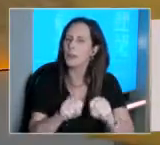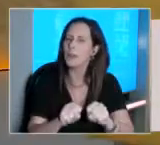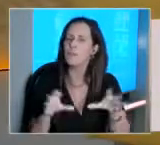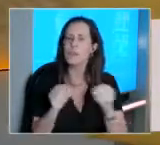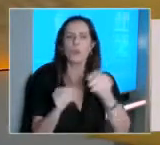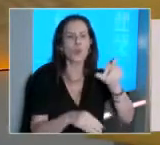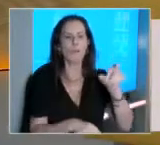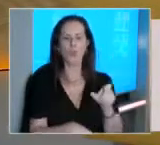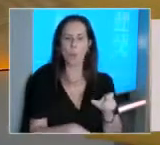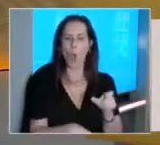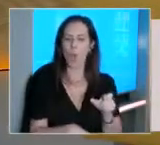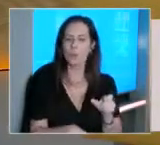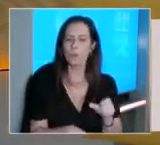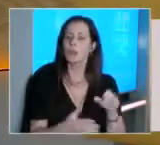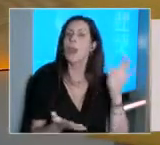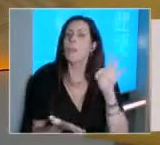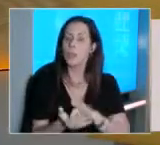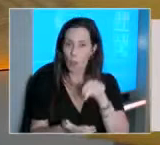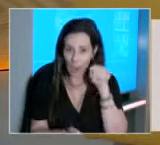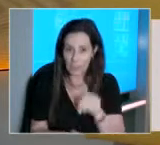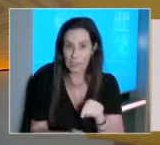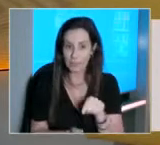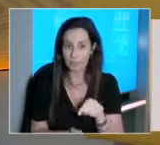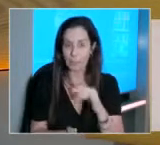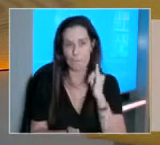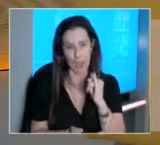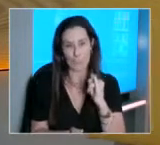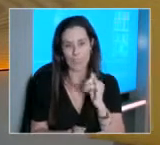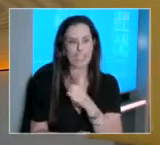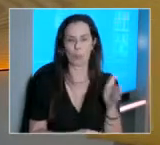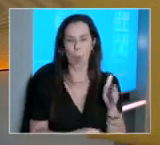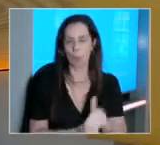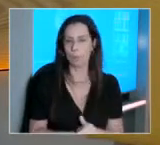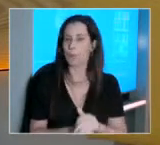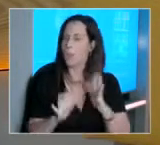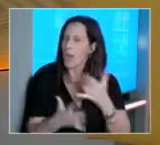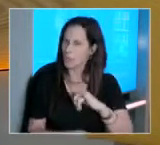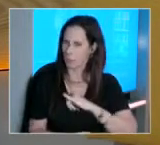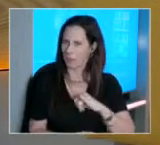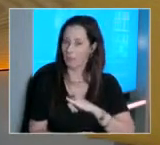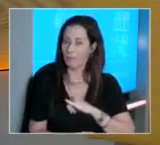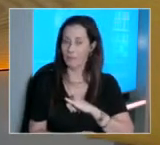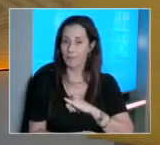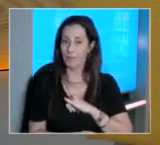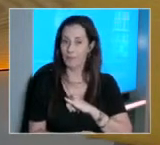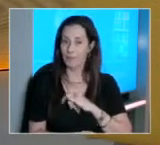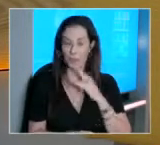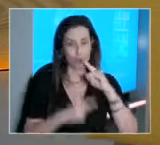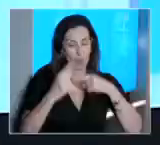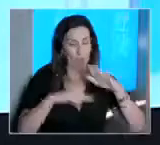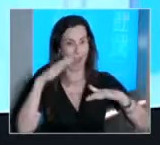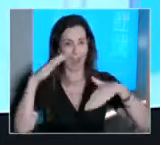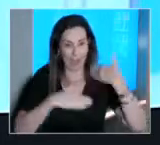יהודה ושומרון, ובדיוק על הנקודה הזאת של מה זה בעצם שמאל. מה שמעניין הוא שדווקא שנה